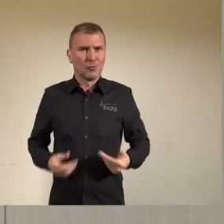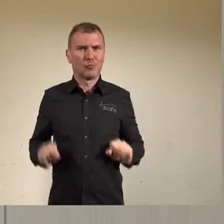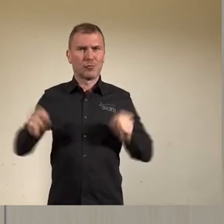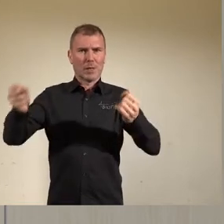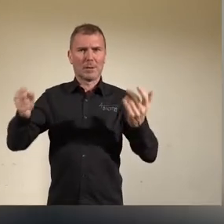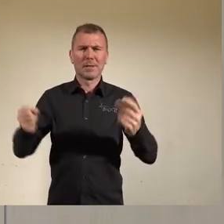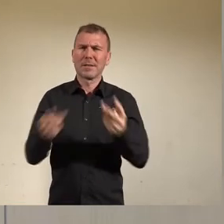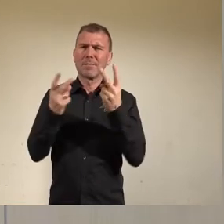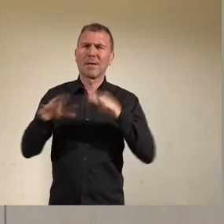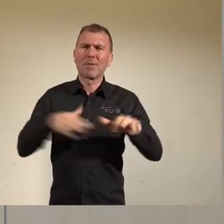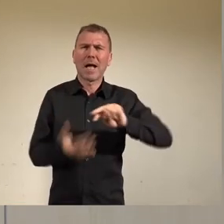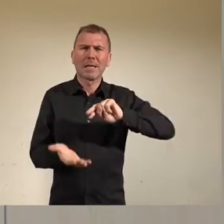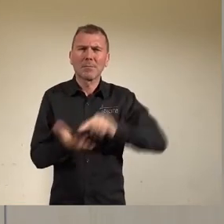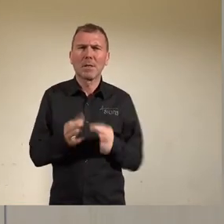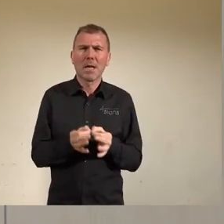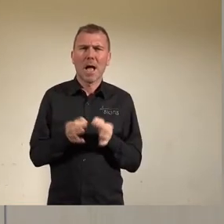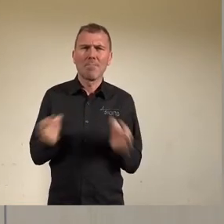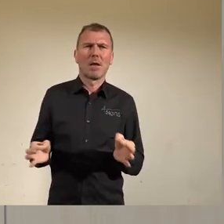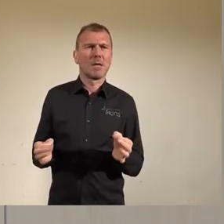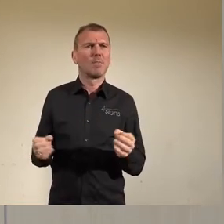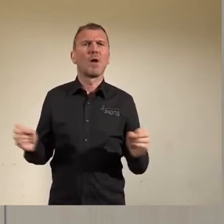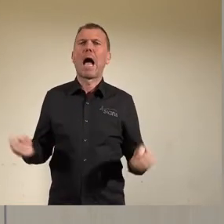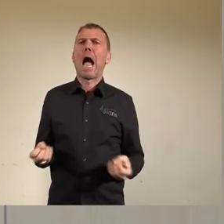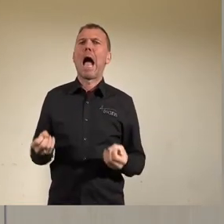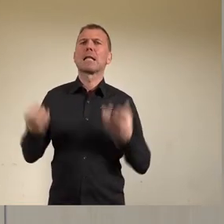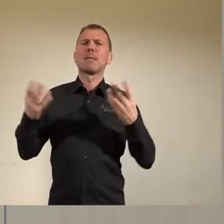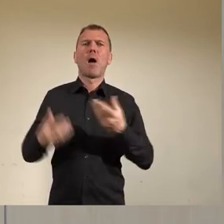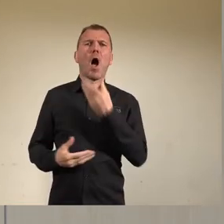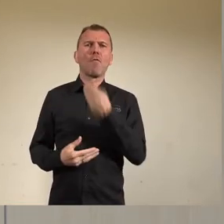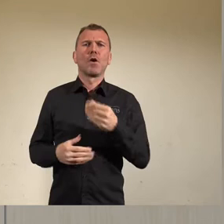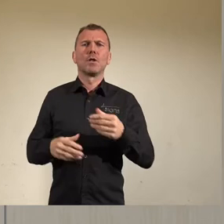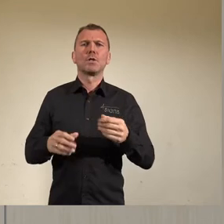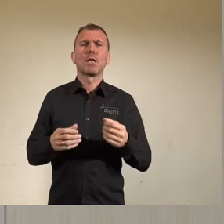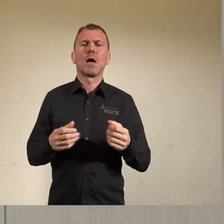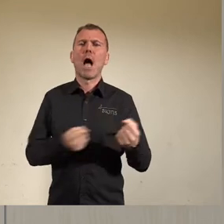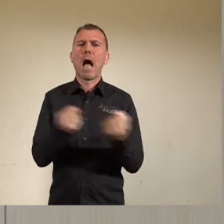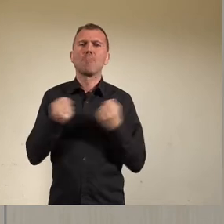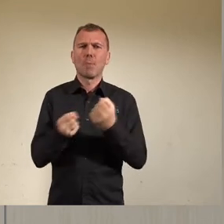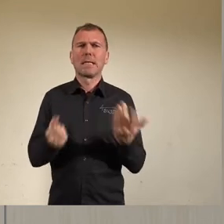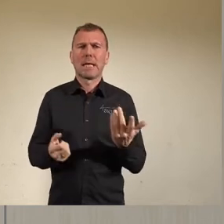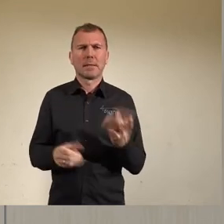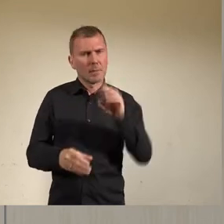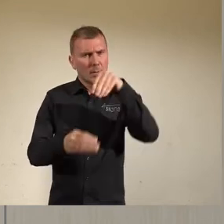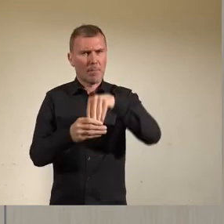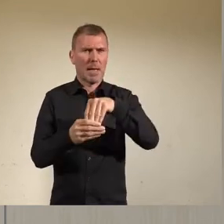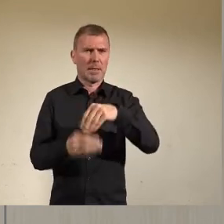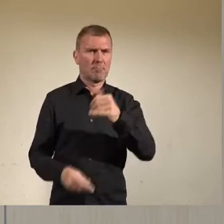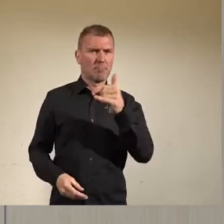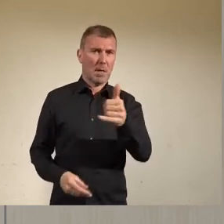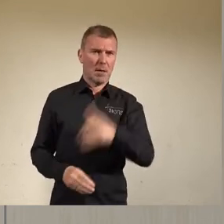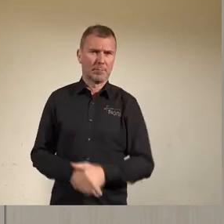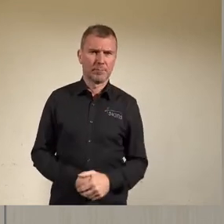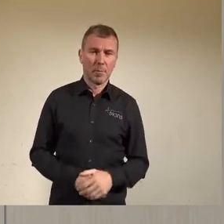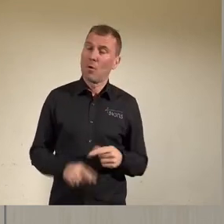ebenfalls, dass wichtige verkehrspolitische Maßnahmen für eine klimafreundliche Mobilitätspolitik im Haushalt abgesichert werden. Ja, und